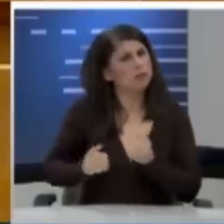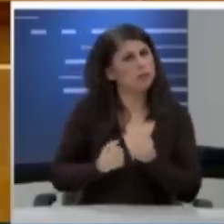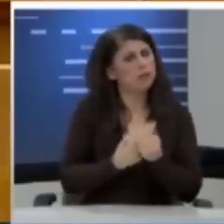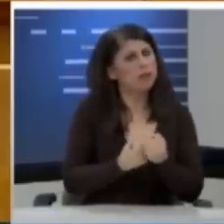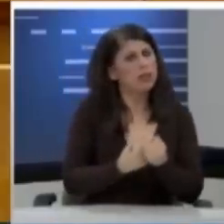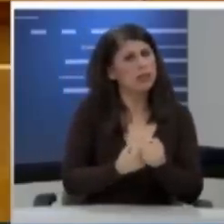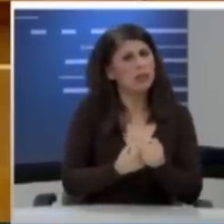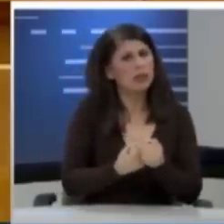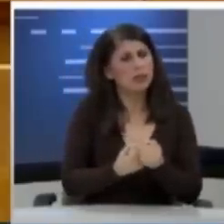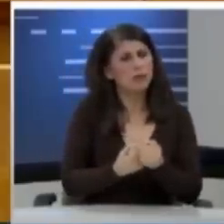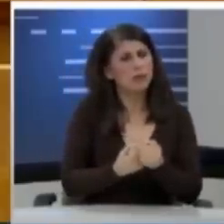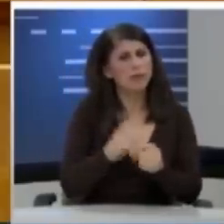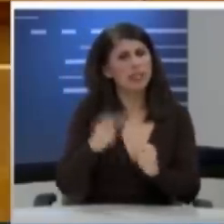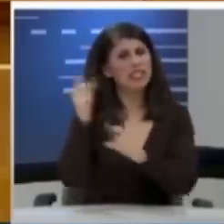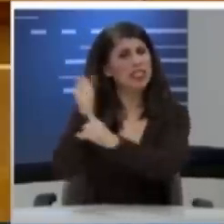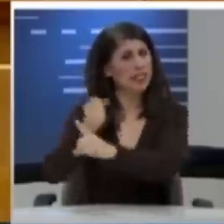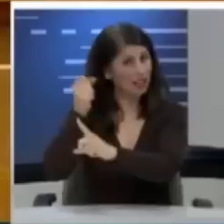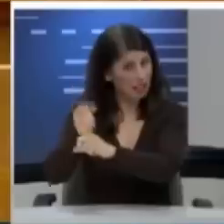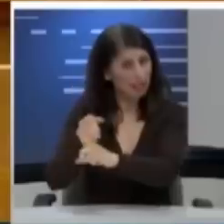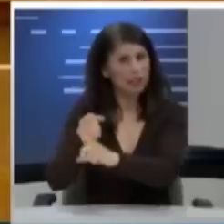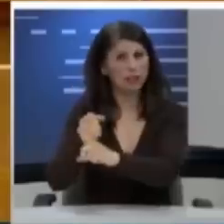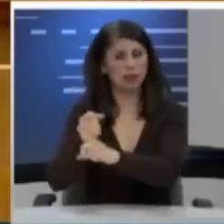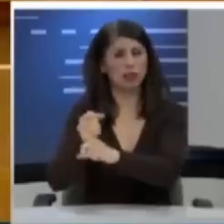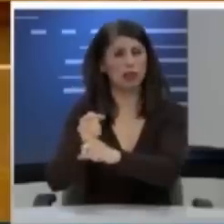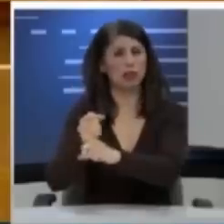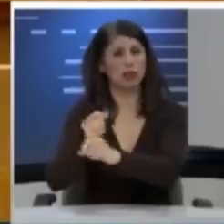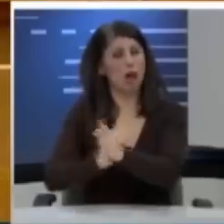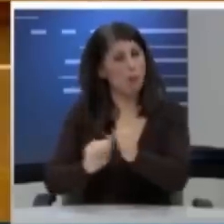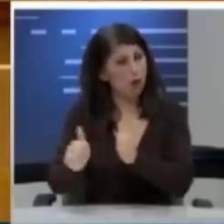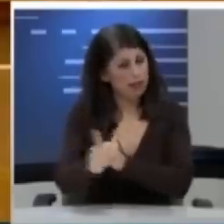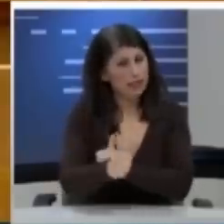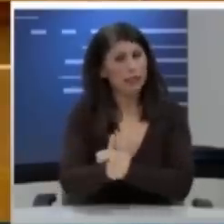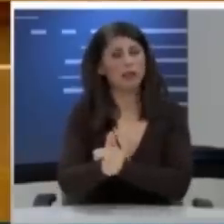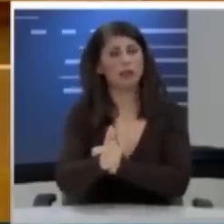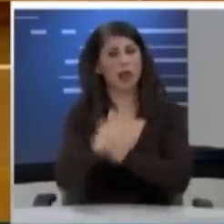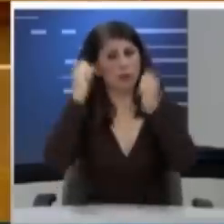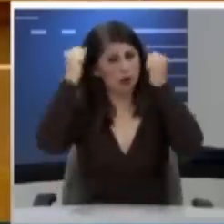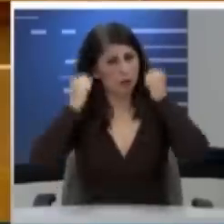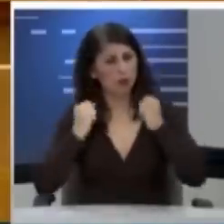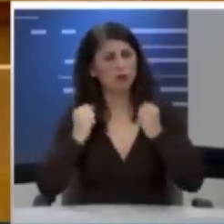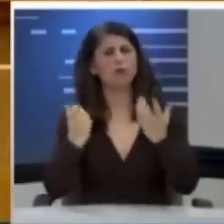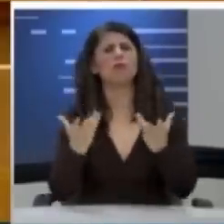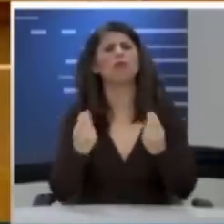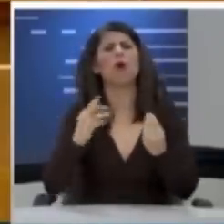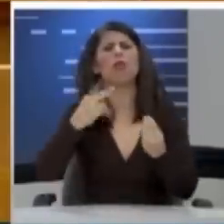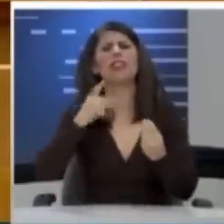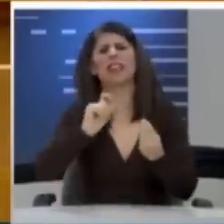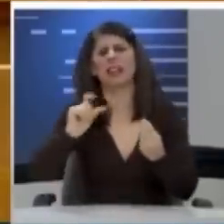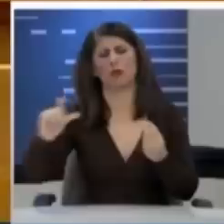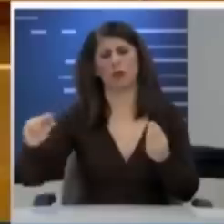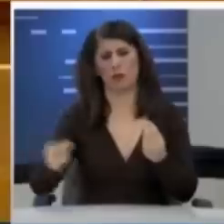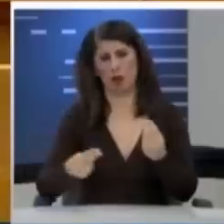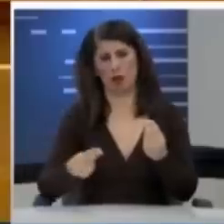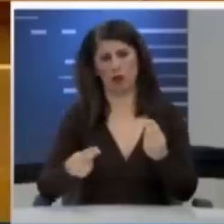τους στις διεκδικήσεις των επανορθώσεων αποζημιώσεων πολλών δισεκατομμύριων